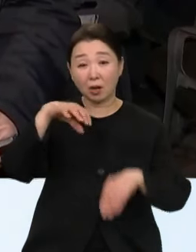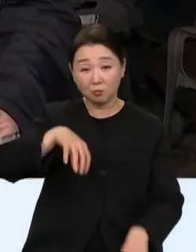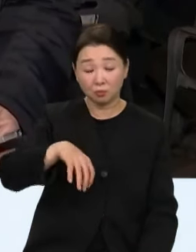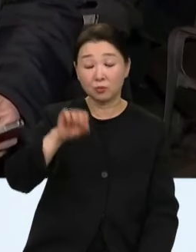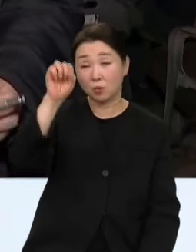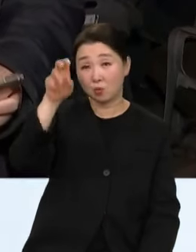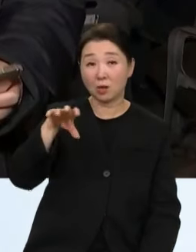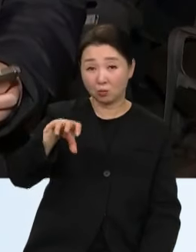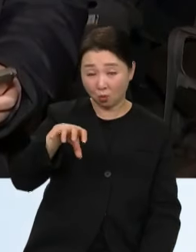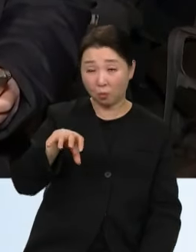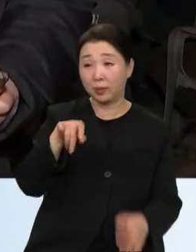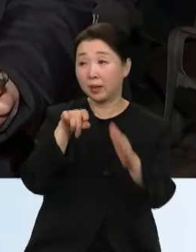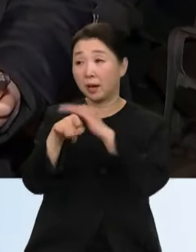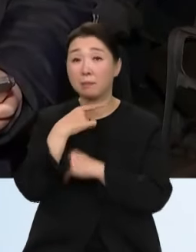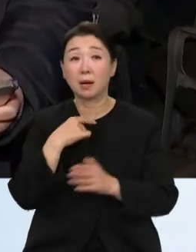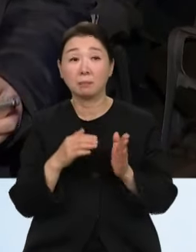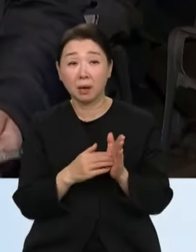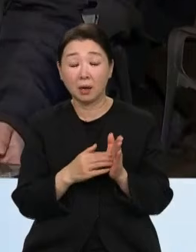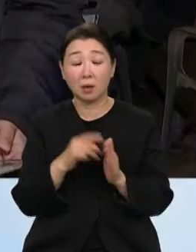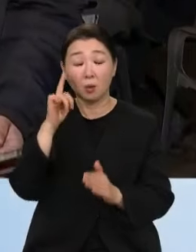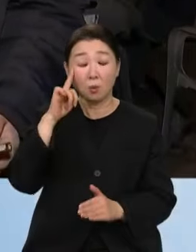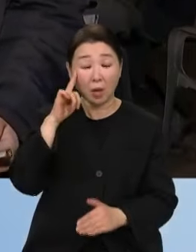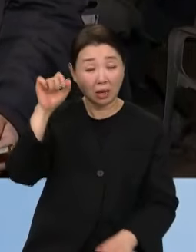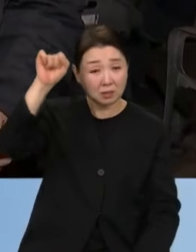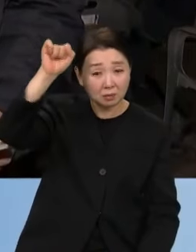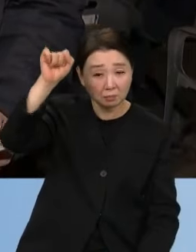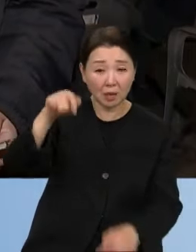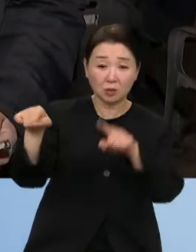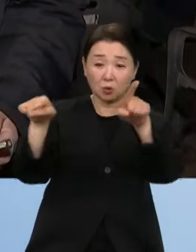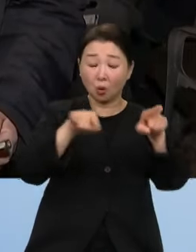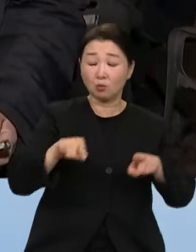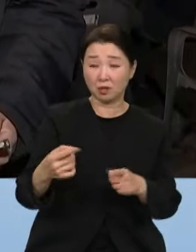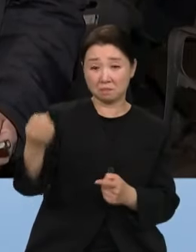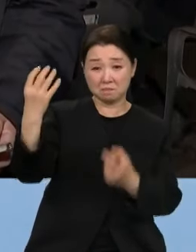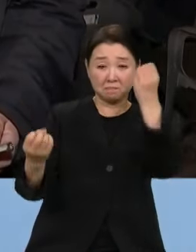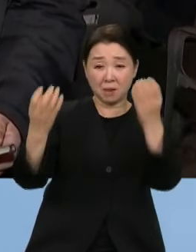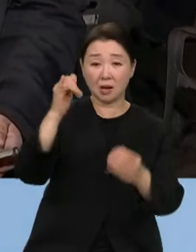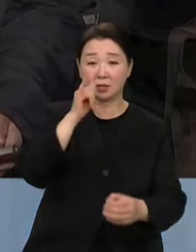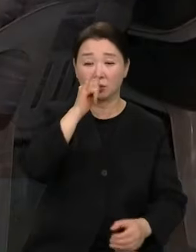또 광주를 가봤지만 사실 이런 집회 전국에서 열렸죠.